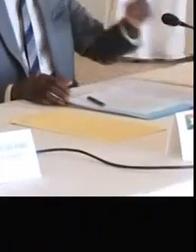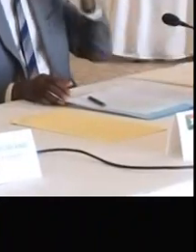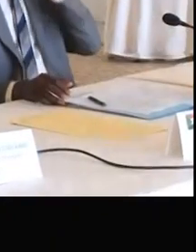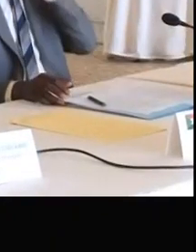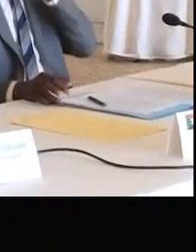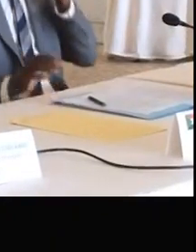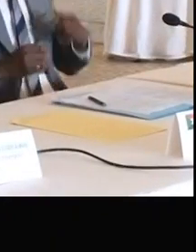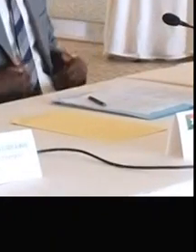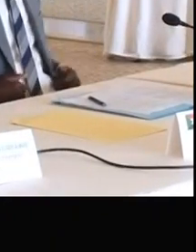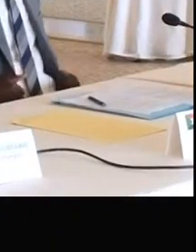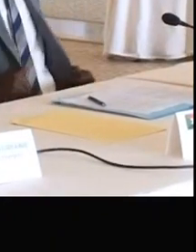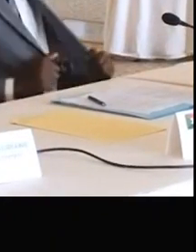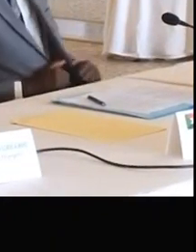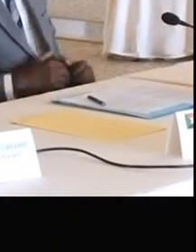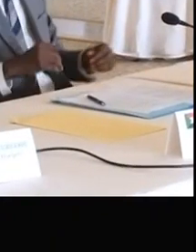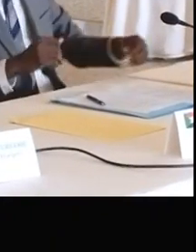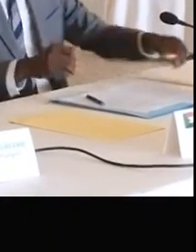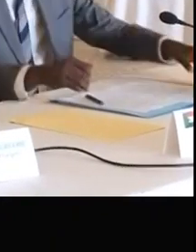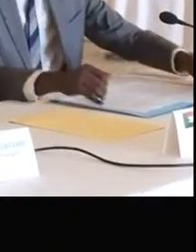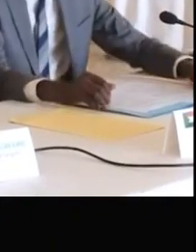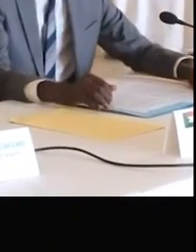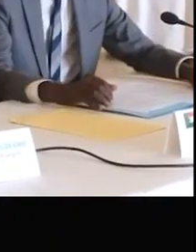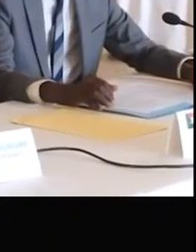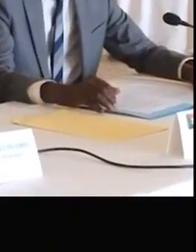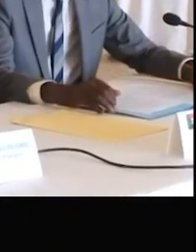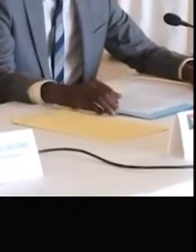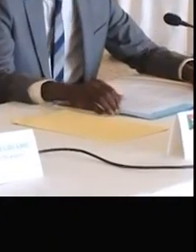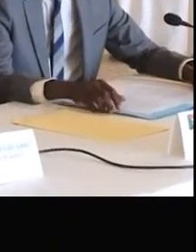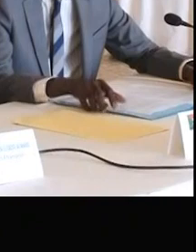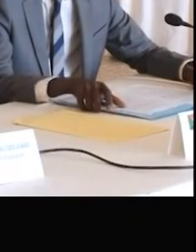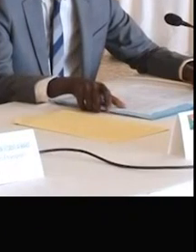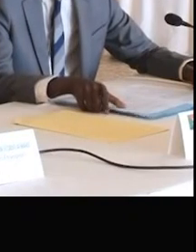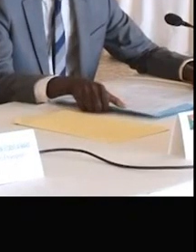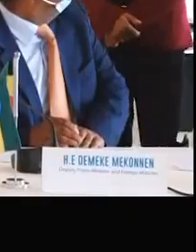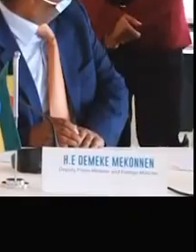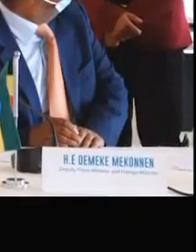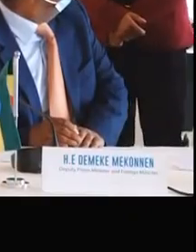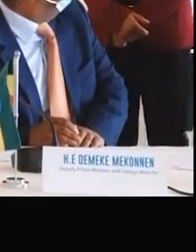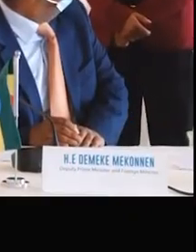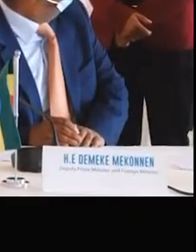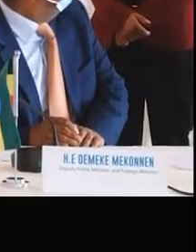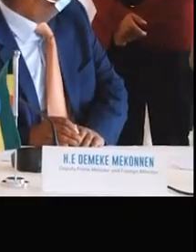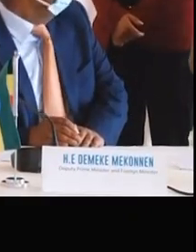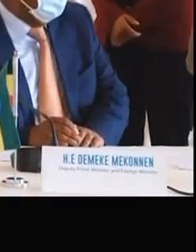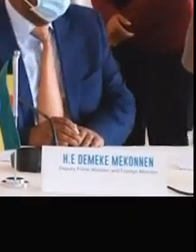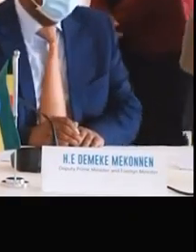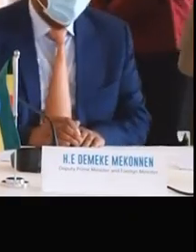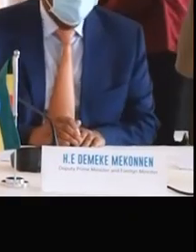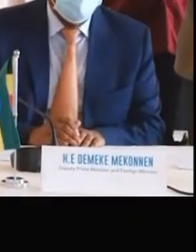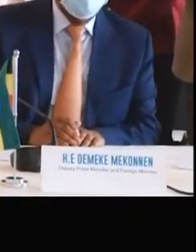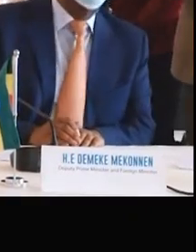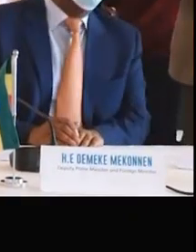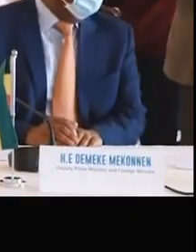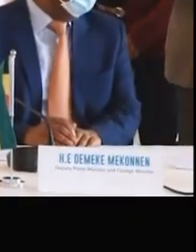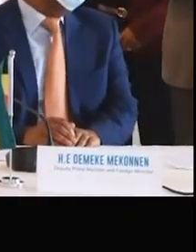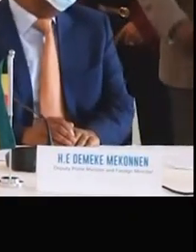4 au 6 avril à fleuve congo au tél les ministres des affaires étrangères des trois pays avec leur homologue de la